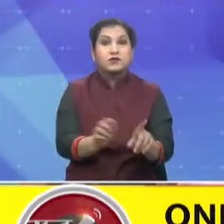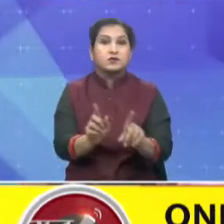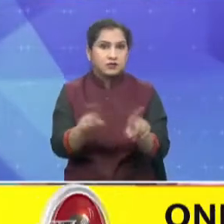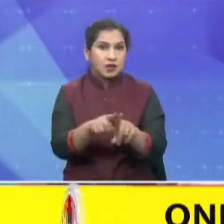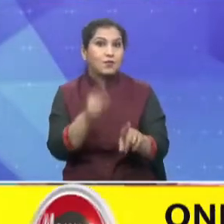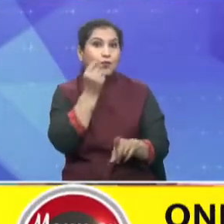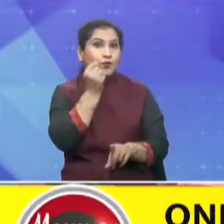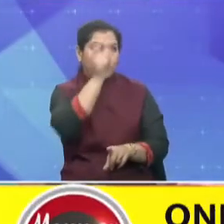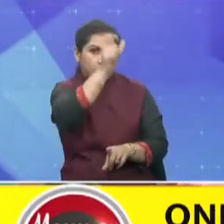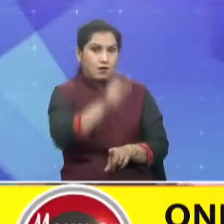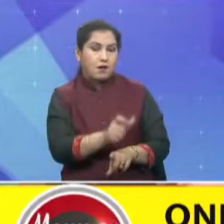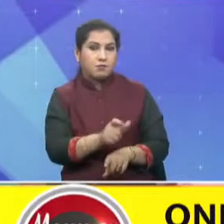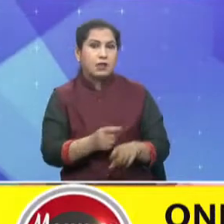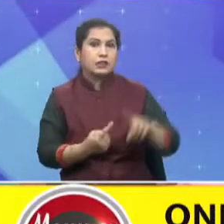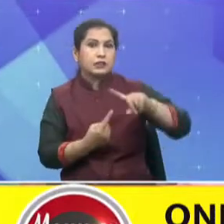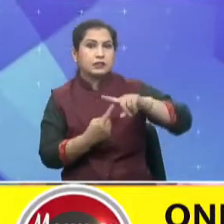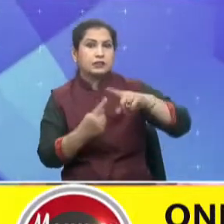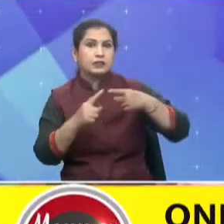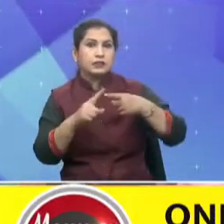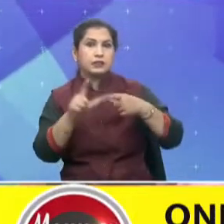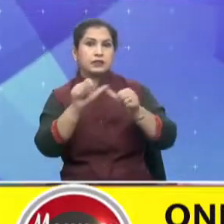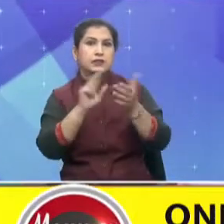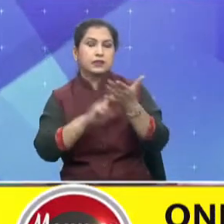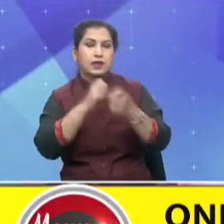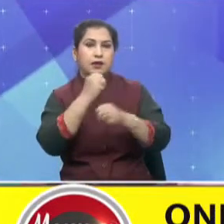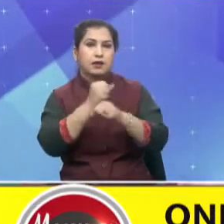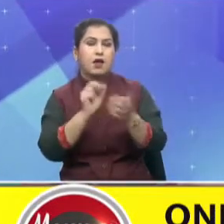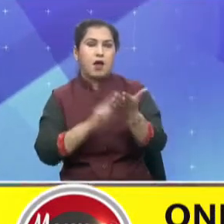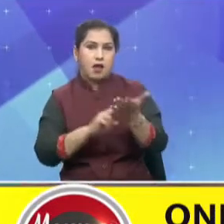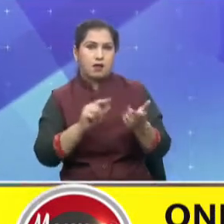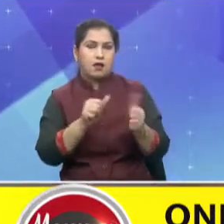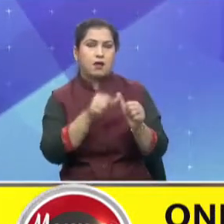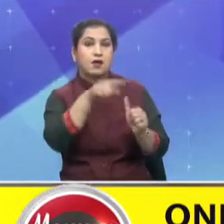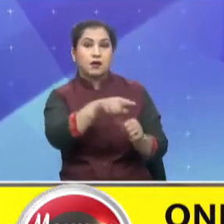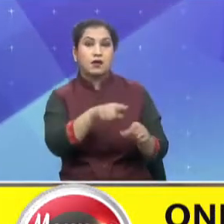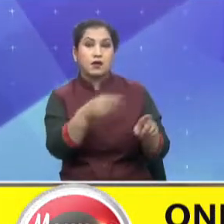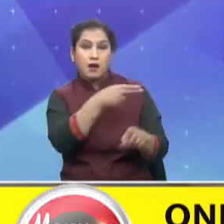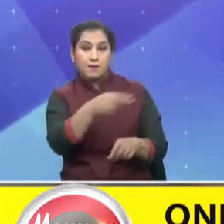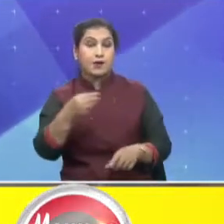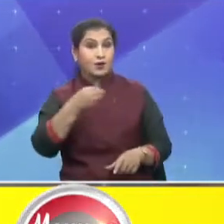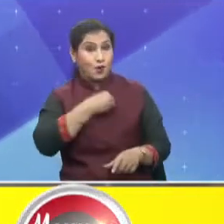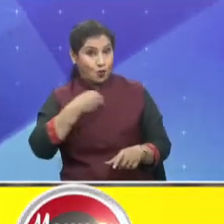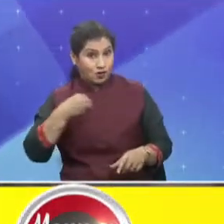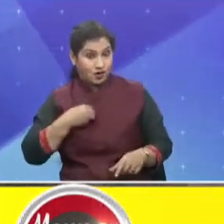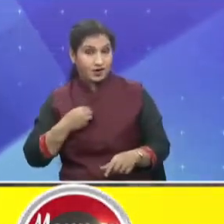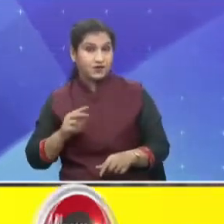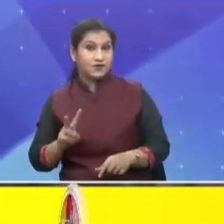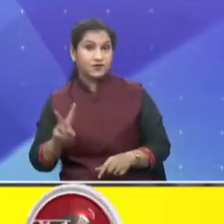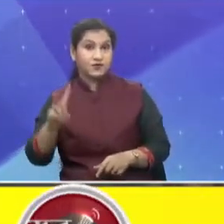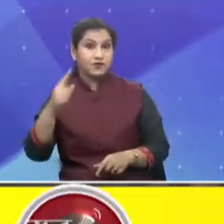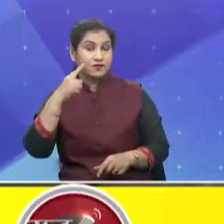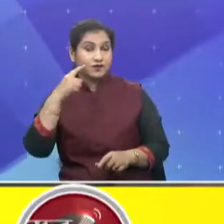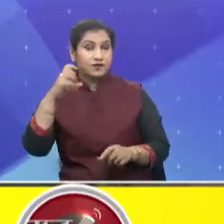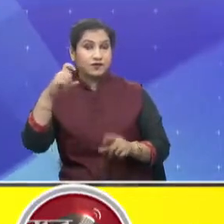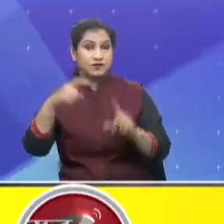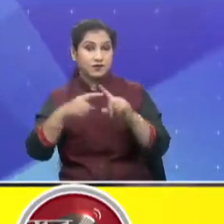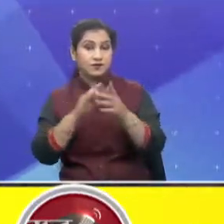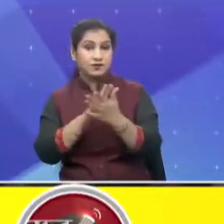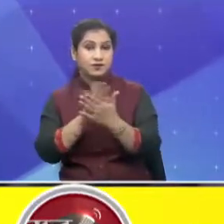हैं तेलंगाना के डॉक्टर कुरेला विठलाचार्य जी। उनकी उम्र 84 साल